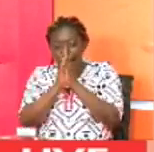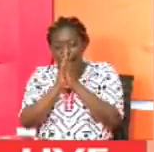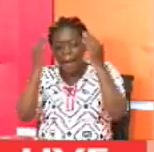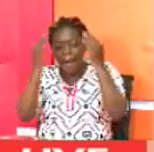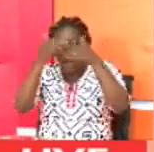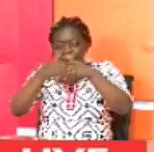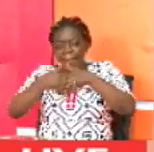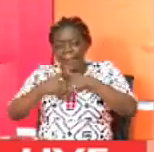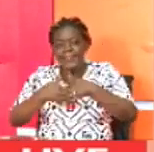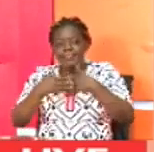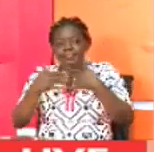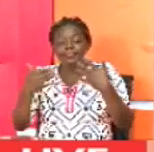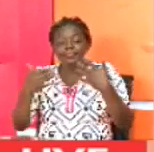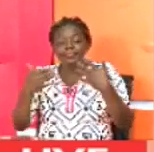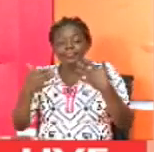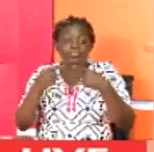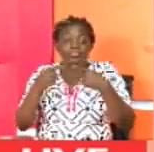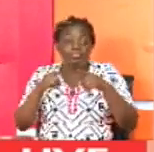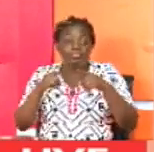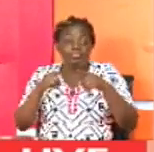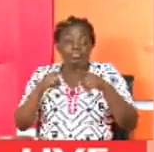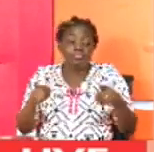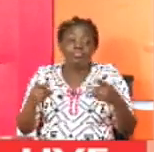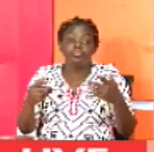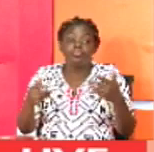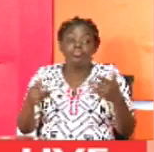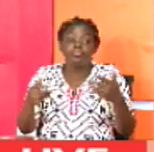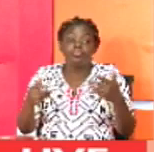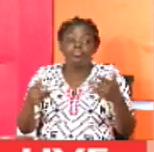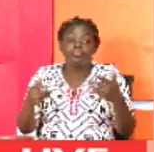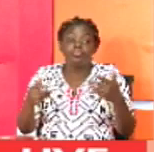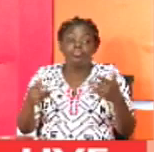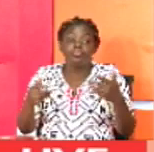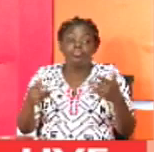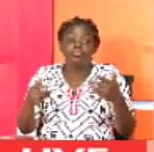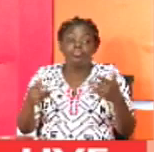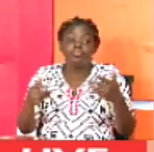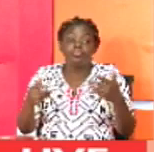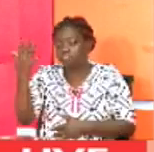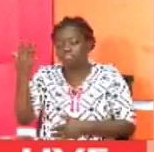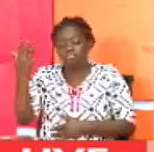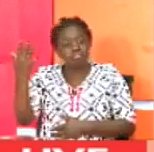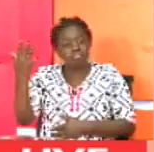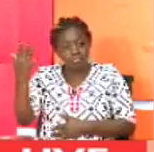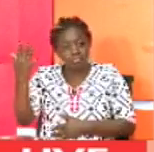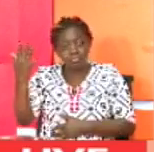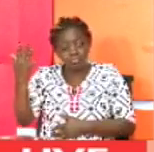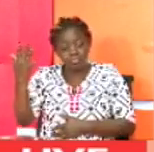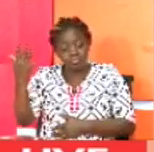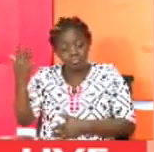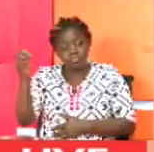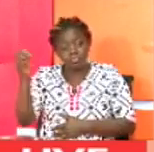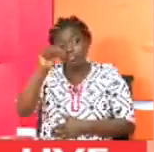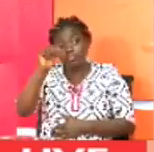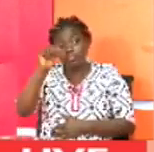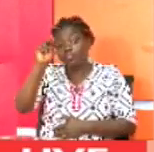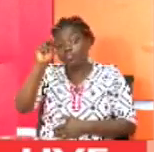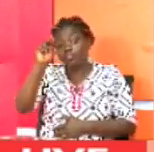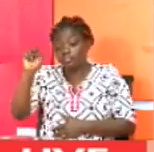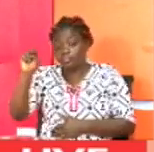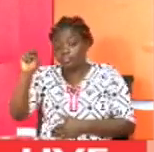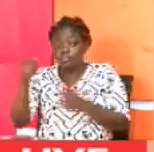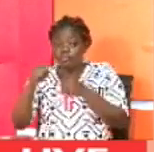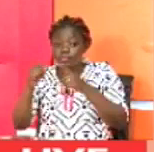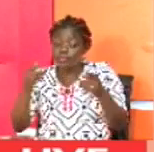ya tarawe naye nga si yemu ku swala ziri ettaano eno ya sunna naye nga sunna